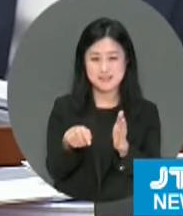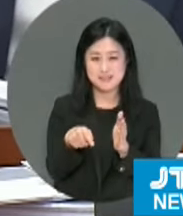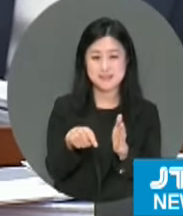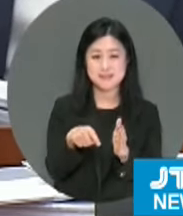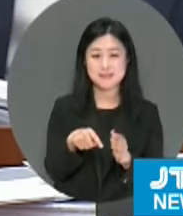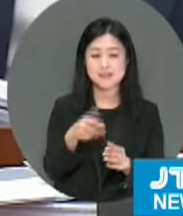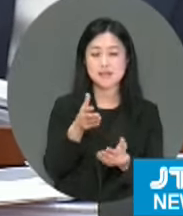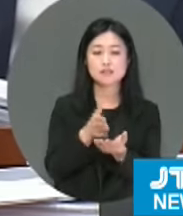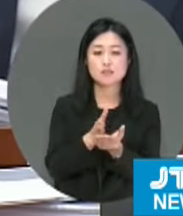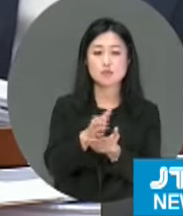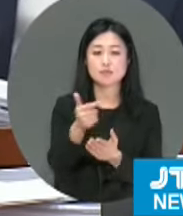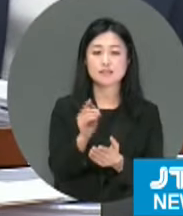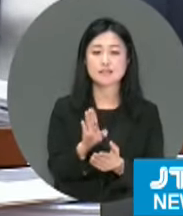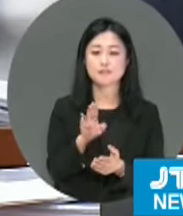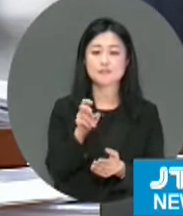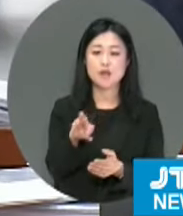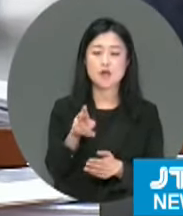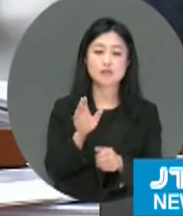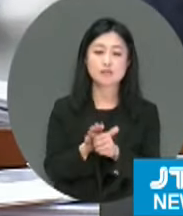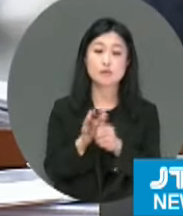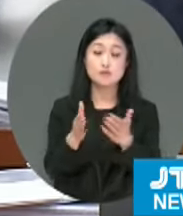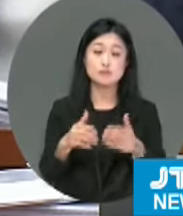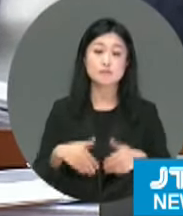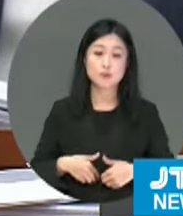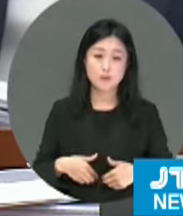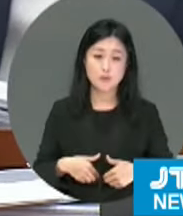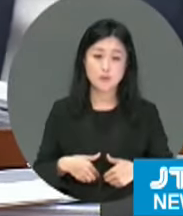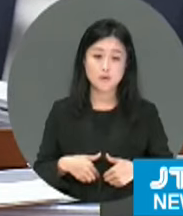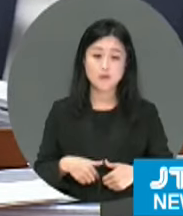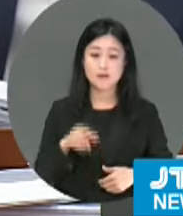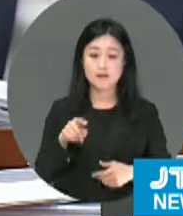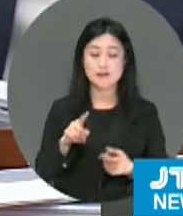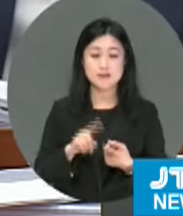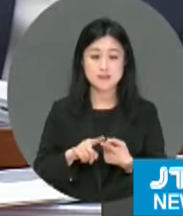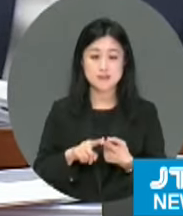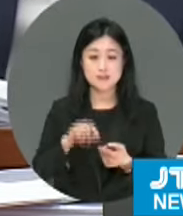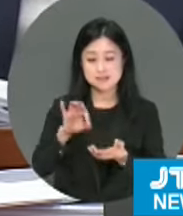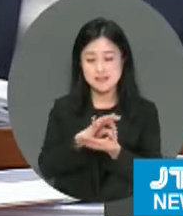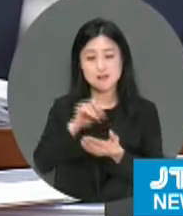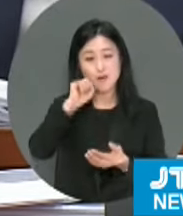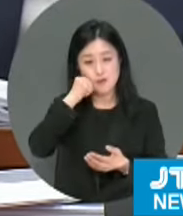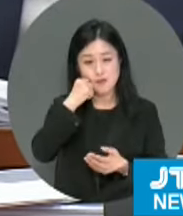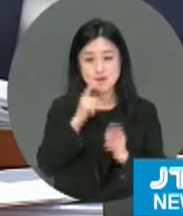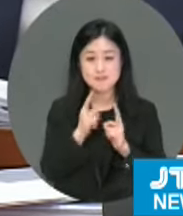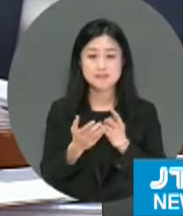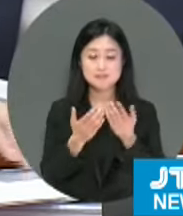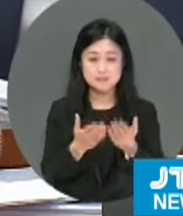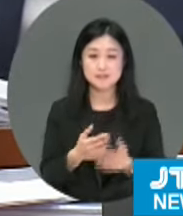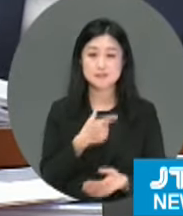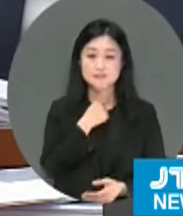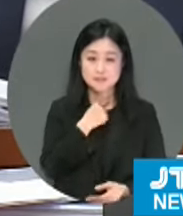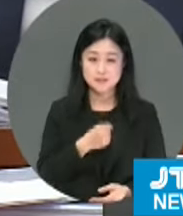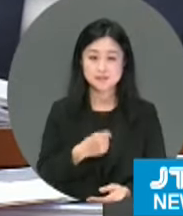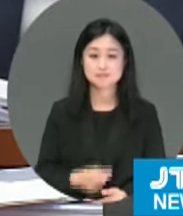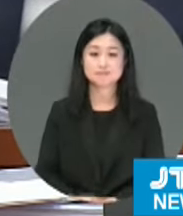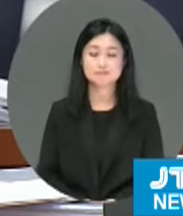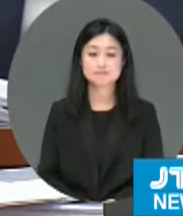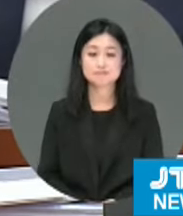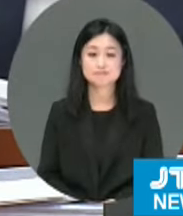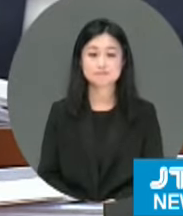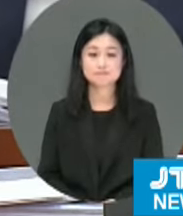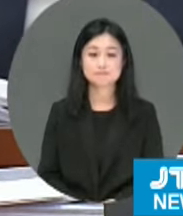급여를 기관장한테 좀 지원해야 되는 경우가 많은 것 같습니다. 그래서 그런 재정적인 어려움이 있었다는 말씀을 드리겠습니다. 예.